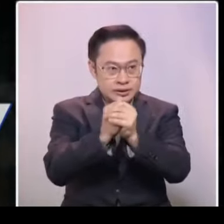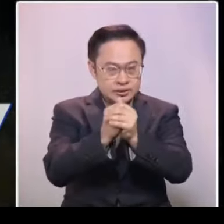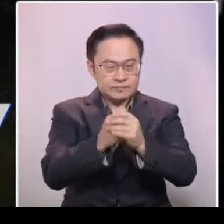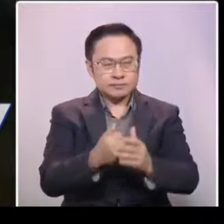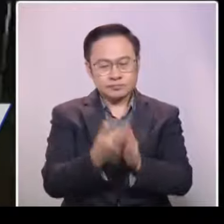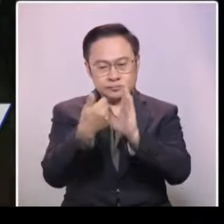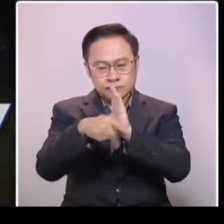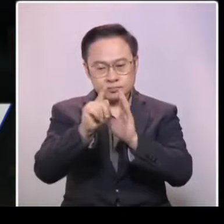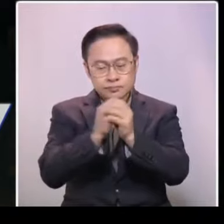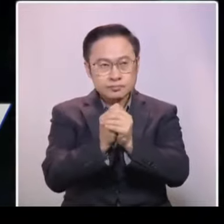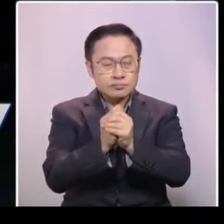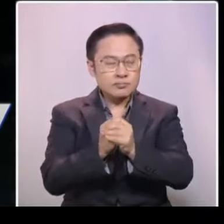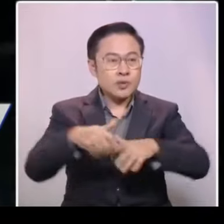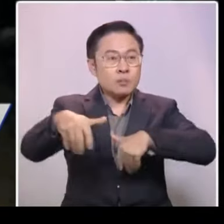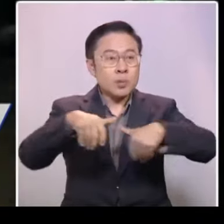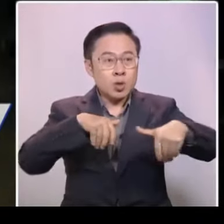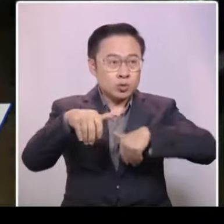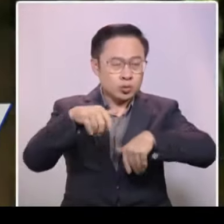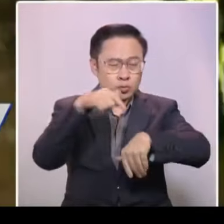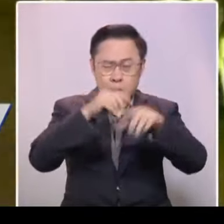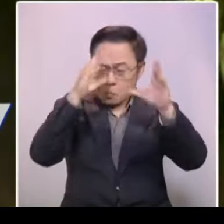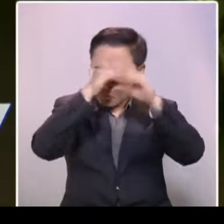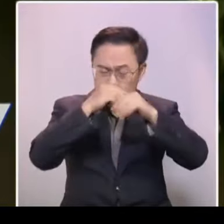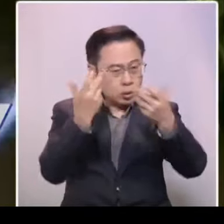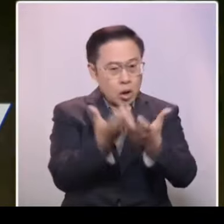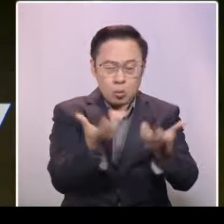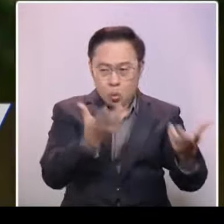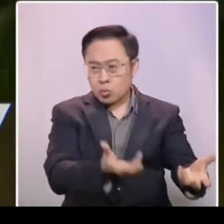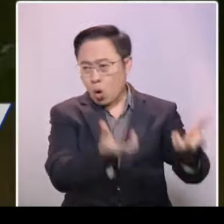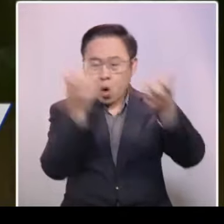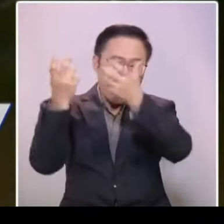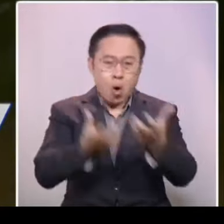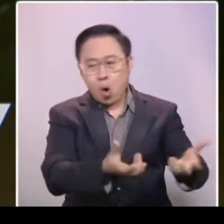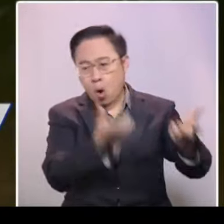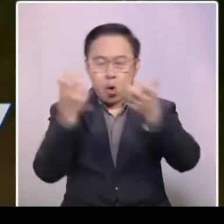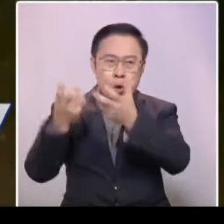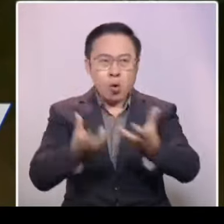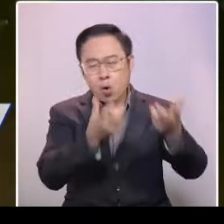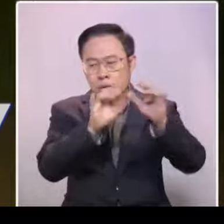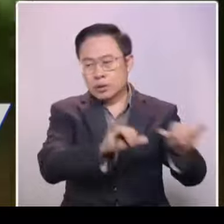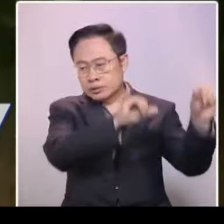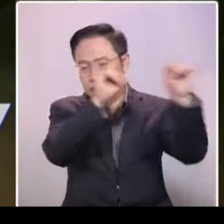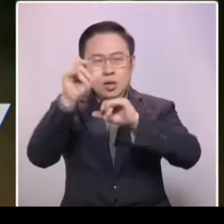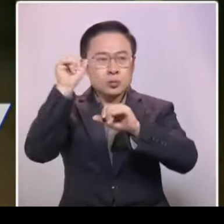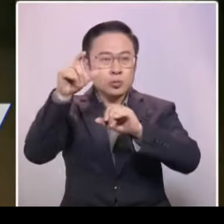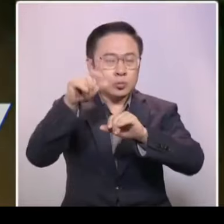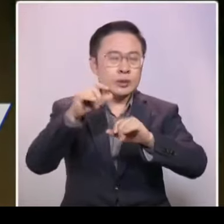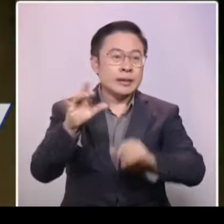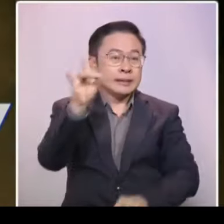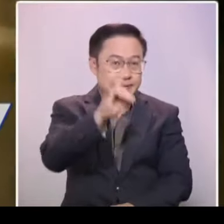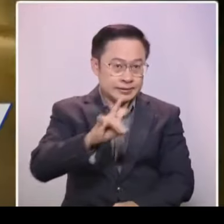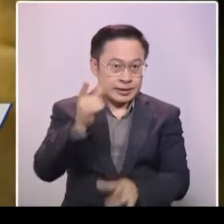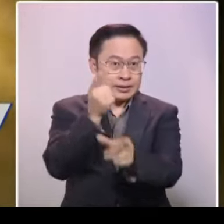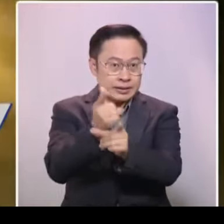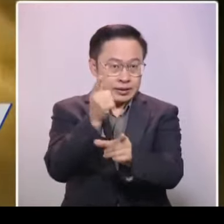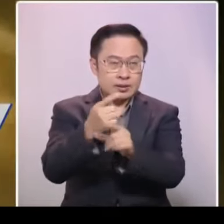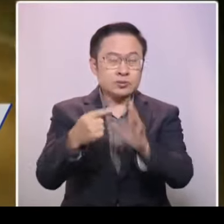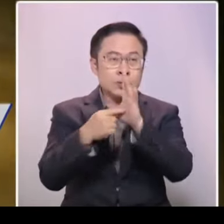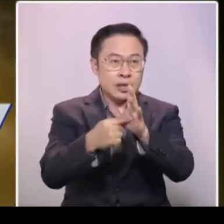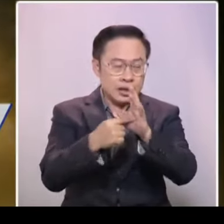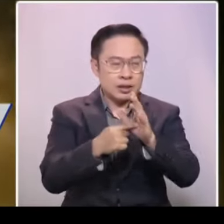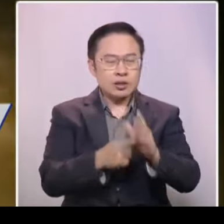บ้านเนี่ยเขาขนของนะหนีตายกันจ้าระวัเลยคุณผู้ชมฮะแล้วมีสัตว์เลี้ยงด้วยนี่ที่อยู่ในพื้นที่เนี่ยก็ต้องช่วยกัน